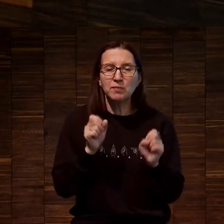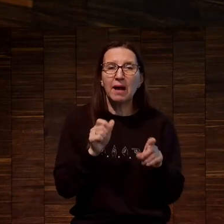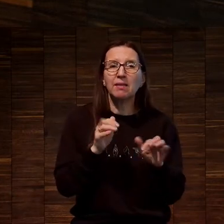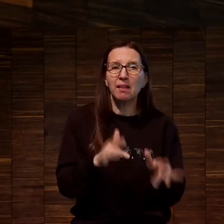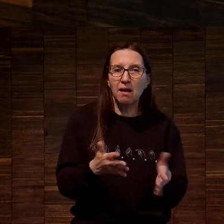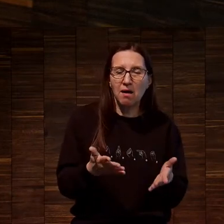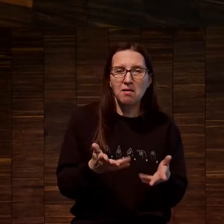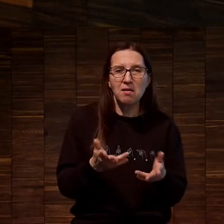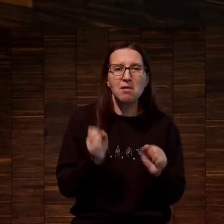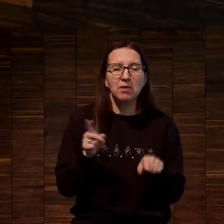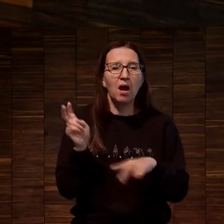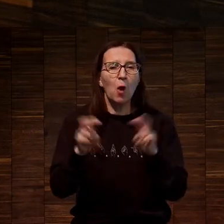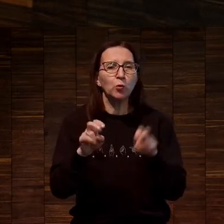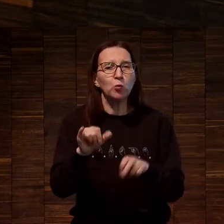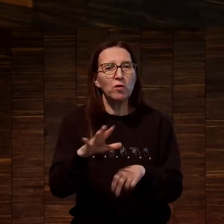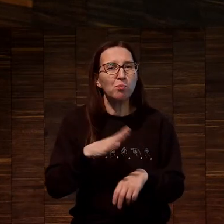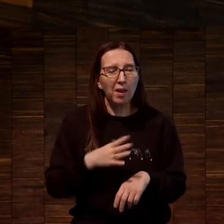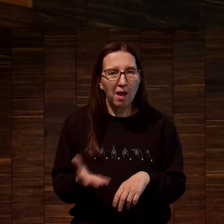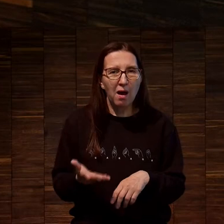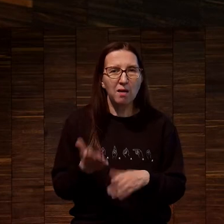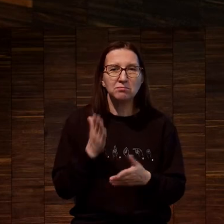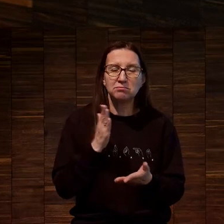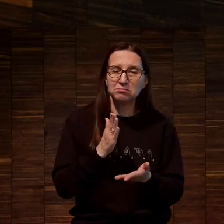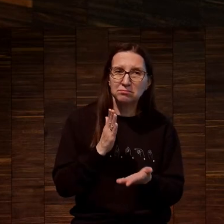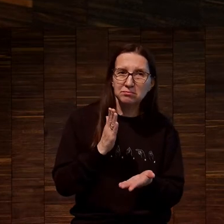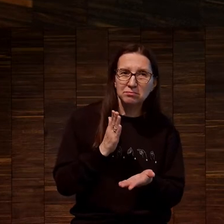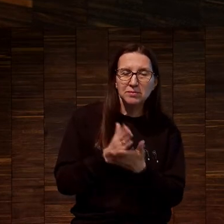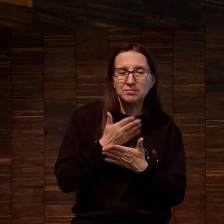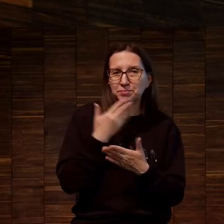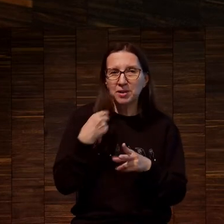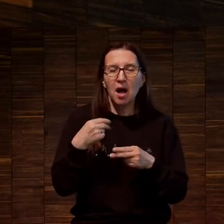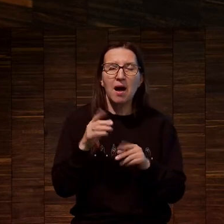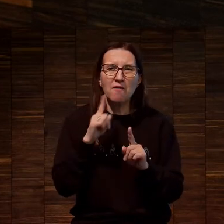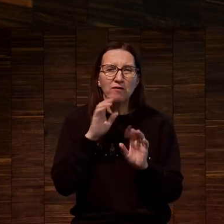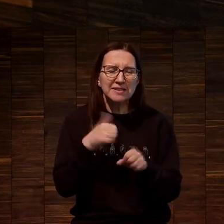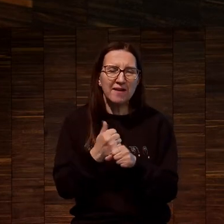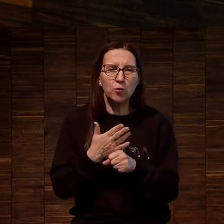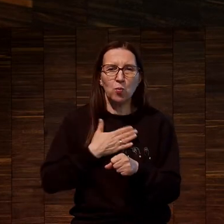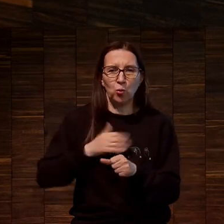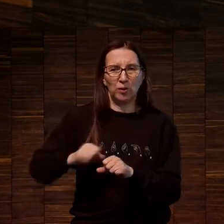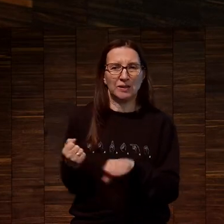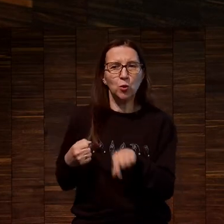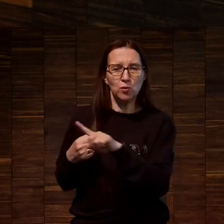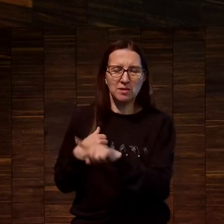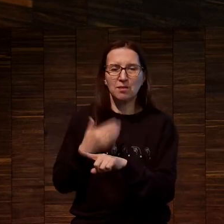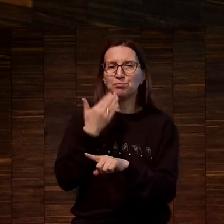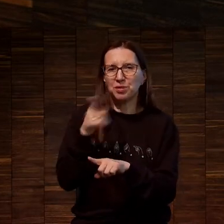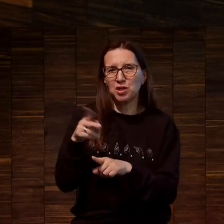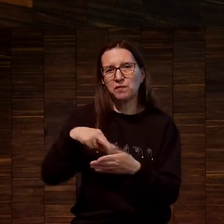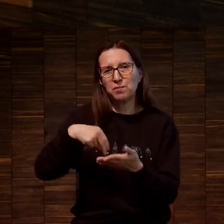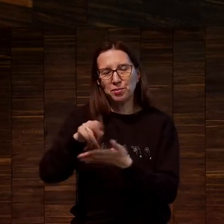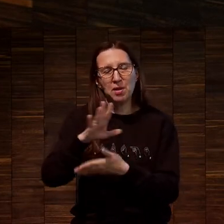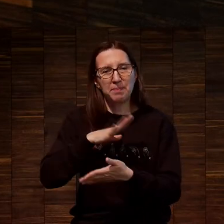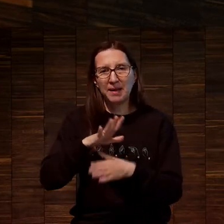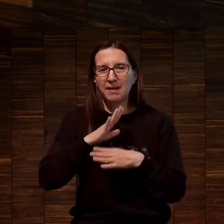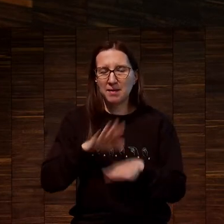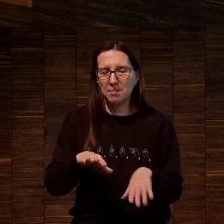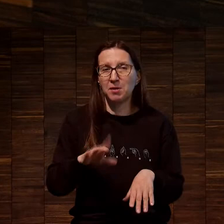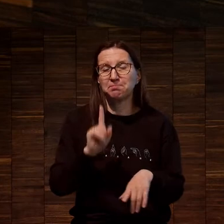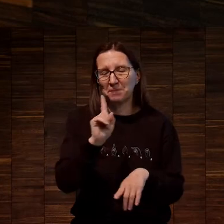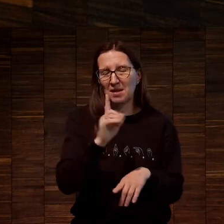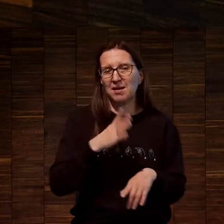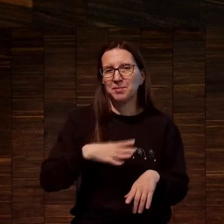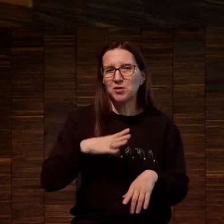дела, какая аудитория была, про покупки у друзей спрашиваем. Вот. Просто у меня сразу,